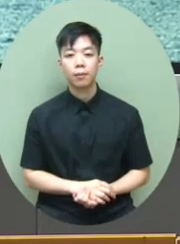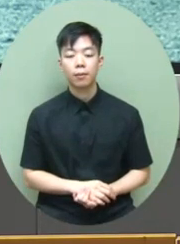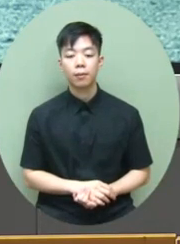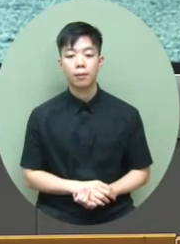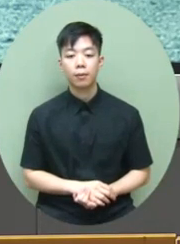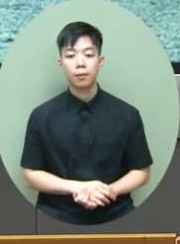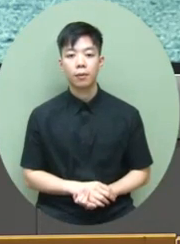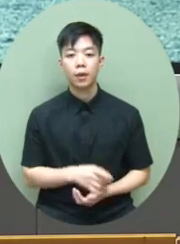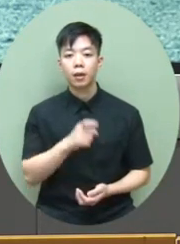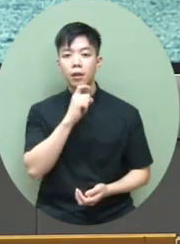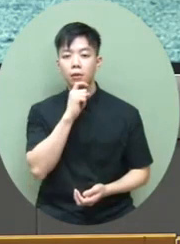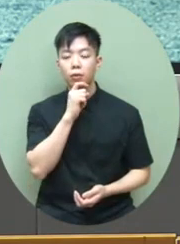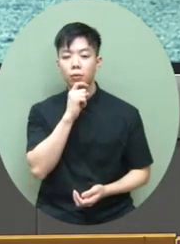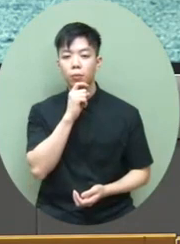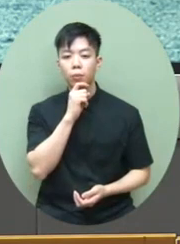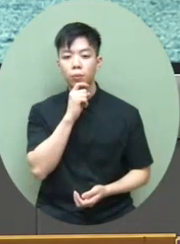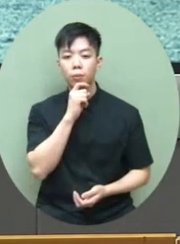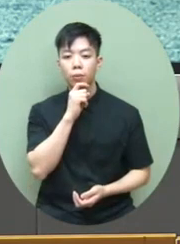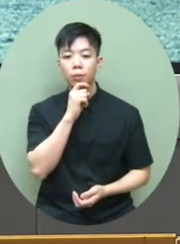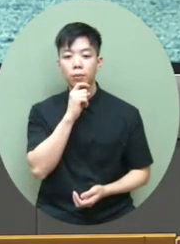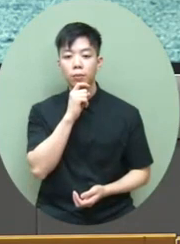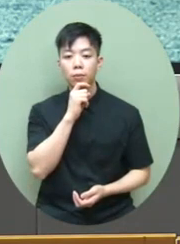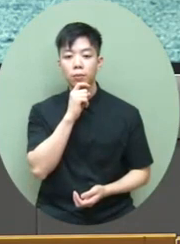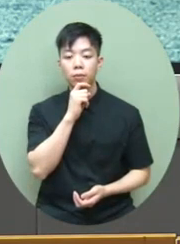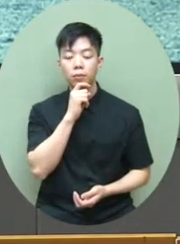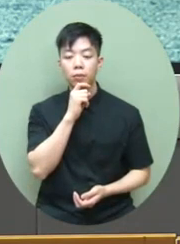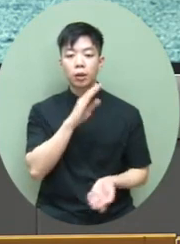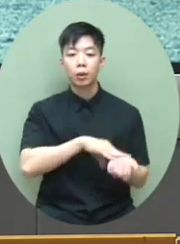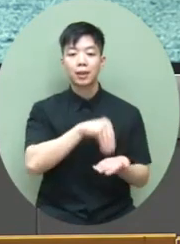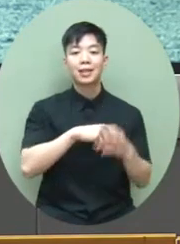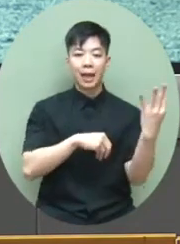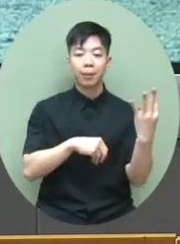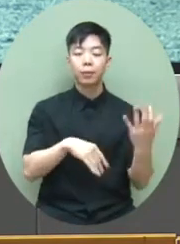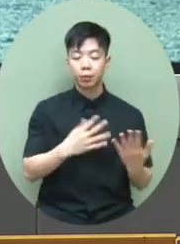係仲有一啲不確定啊，或者三位陽性同埋九個